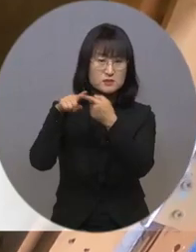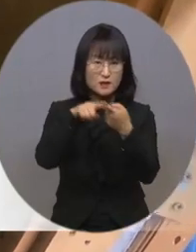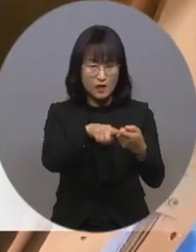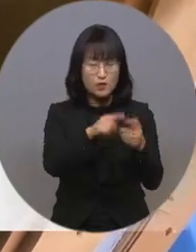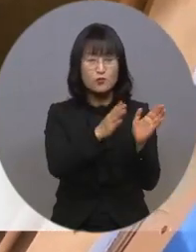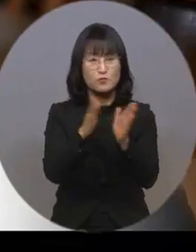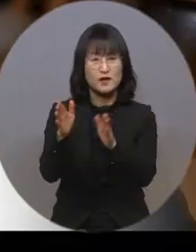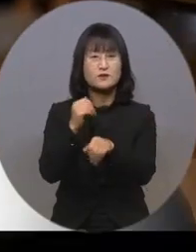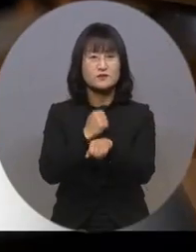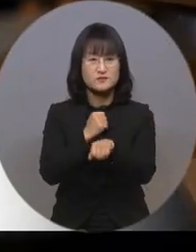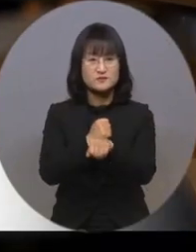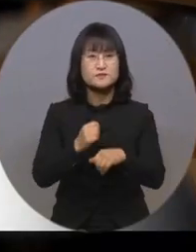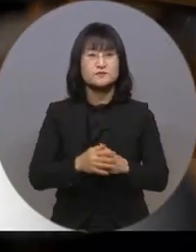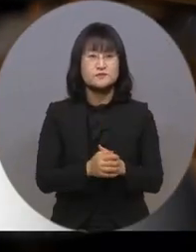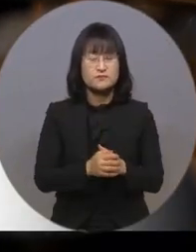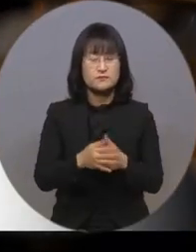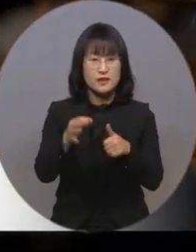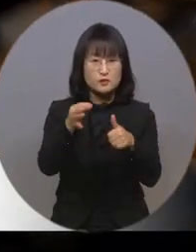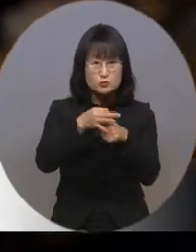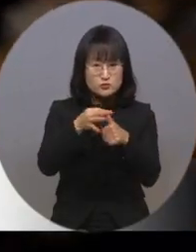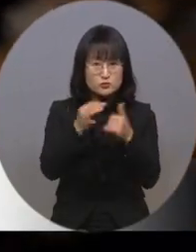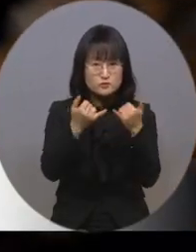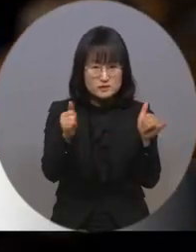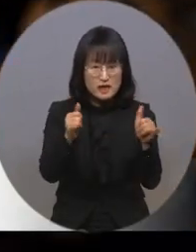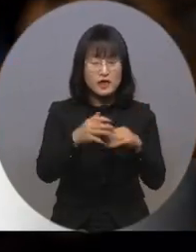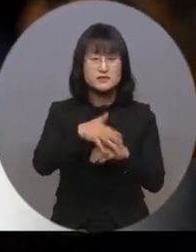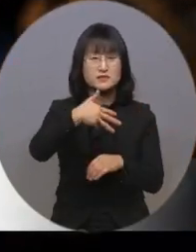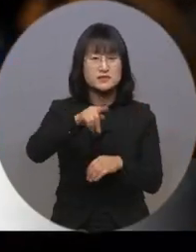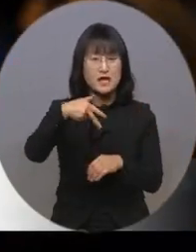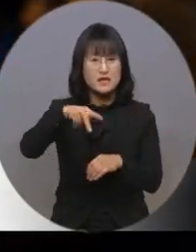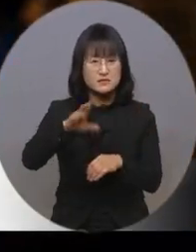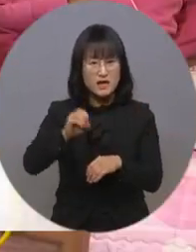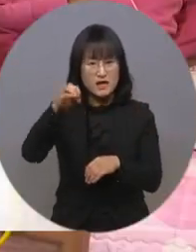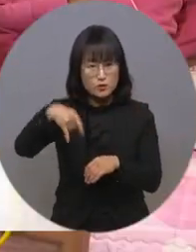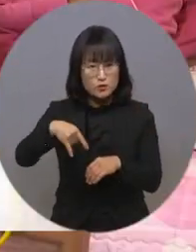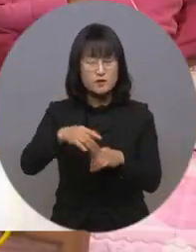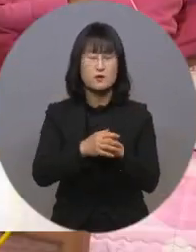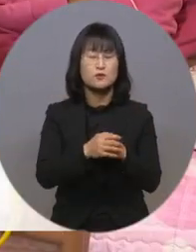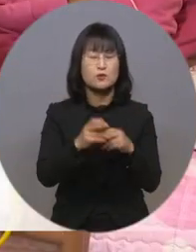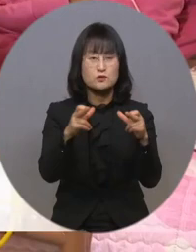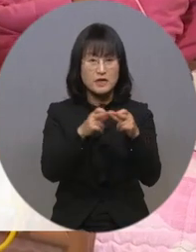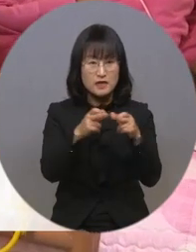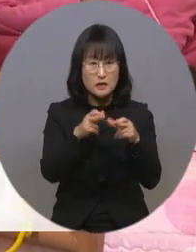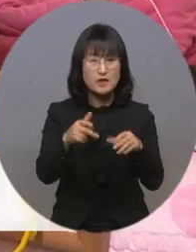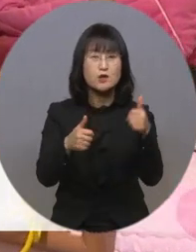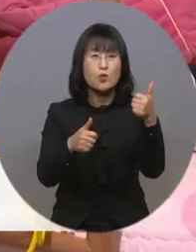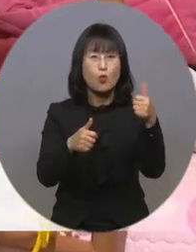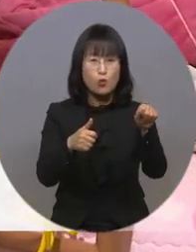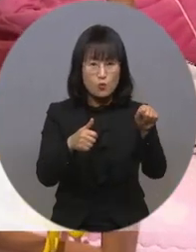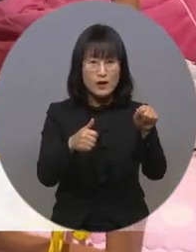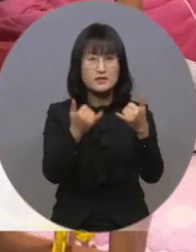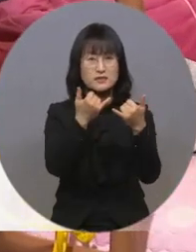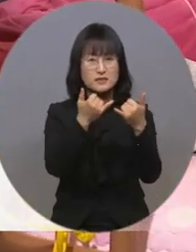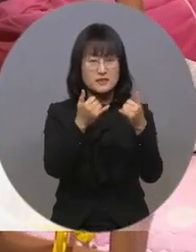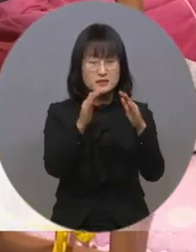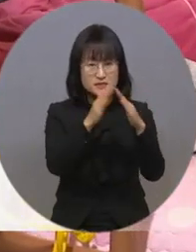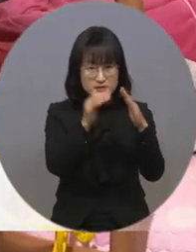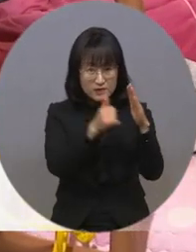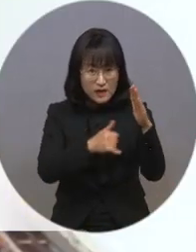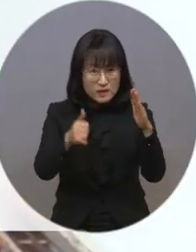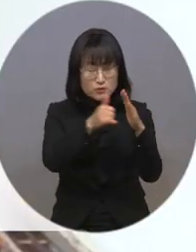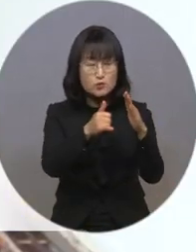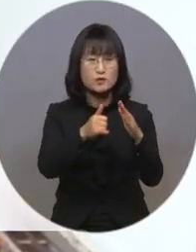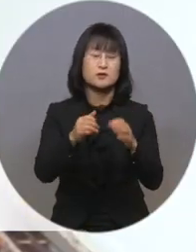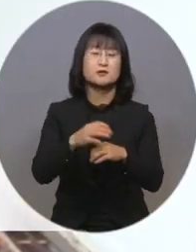마련됐습니다. 기초생활수급자와 차상위계층, 장애인 등 소외계층 5만 가구에게 올해 연탄